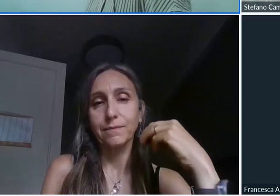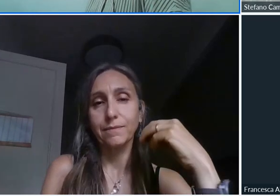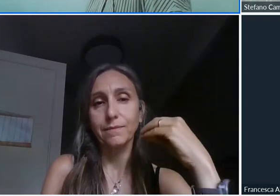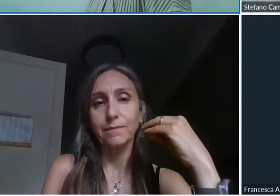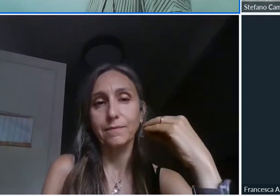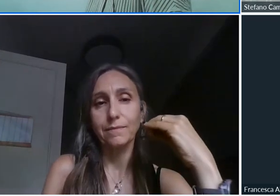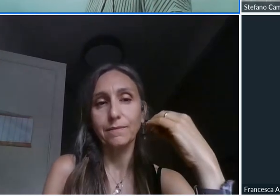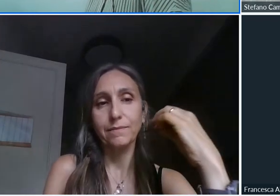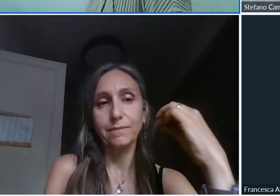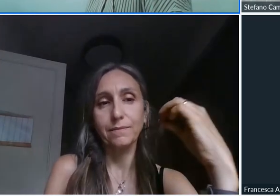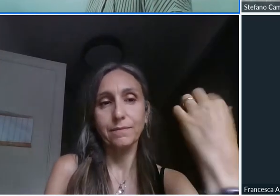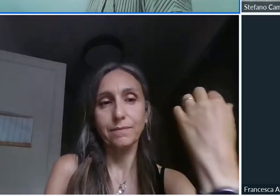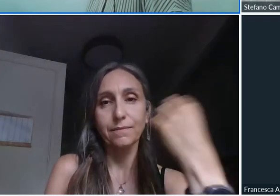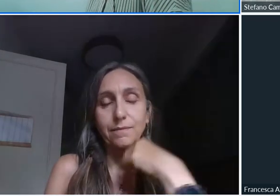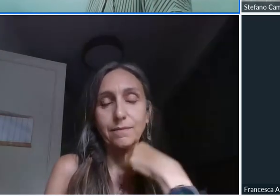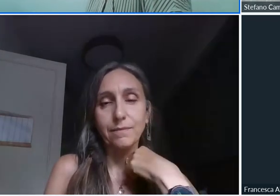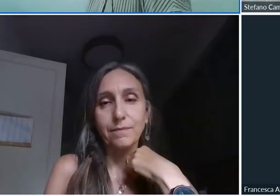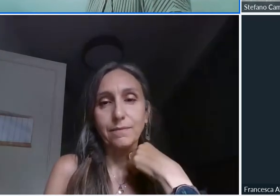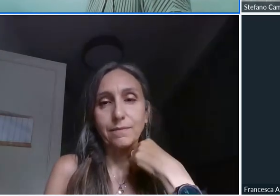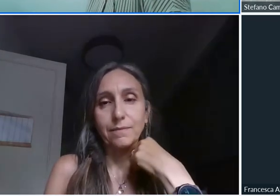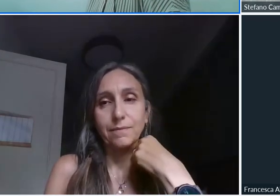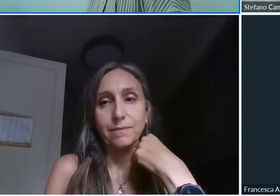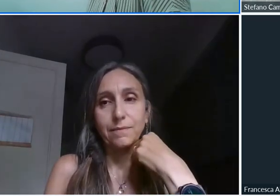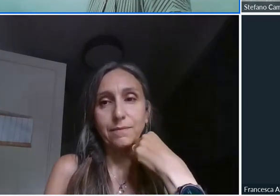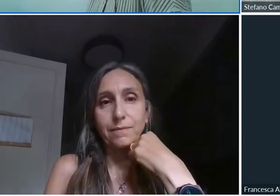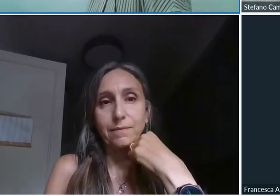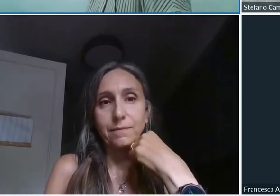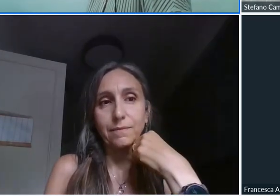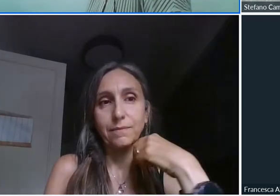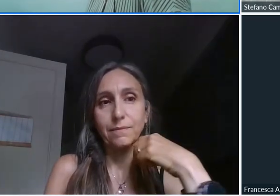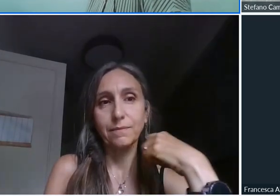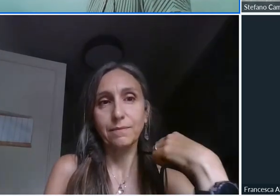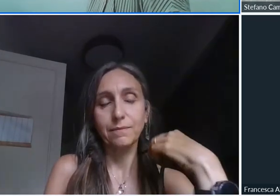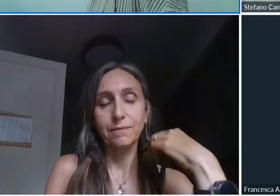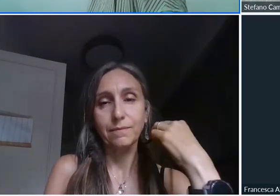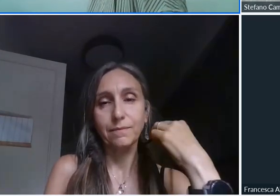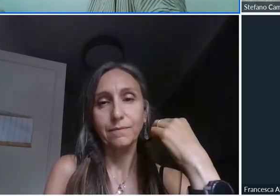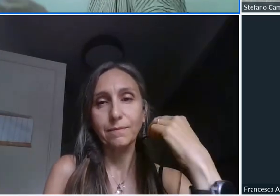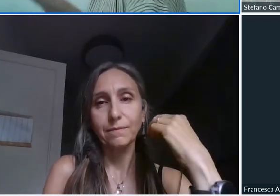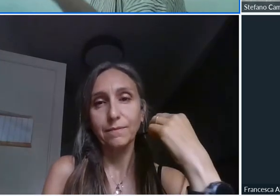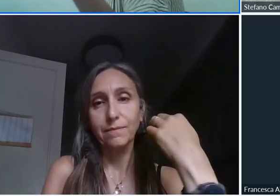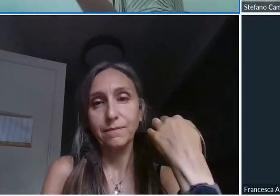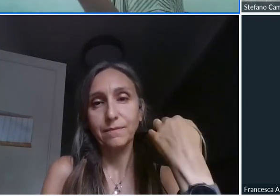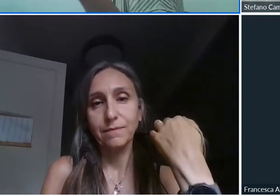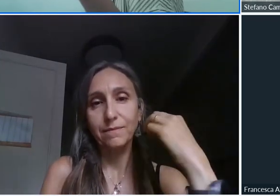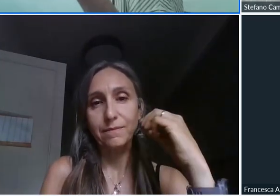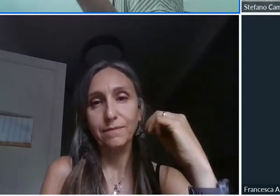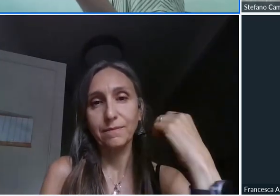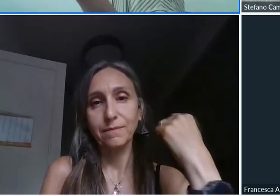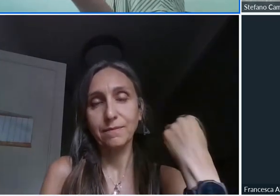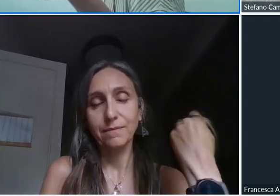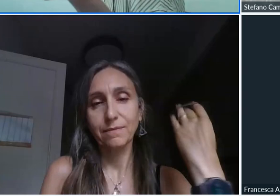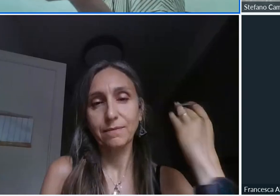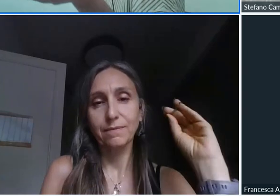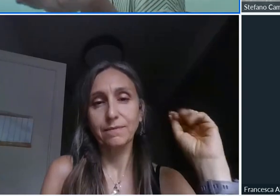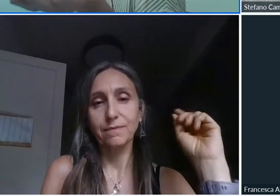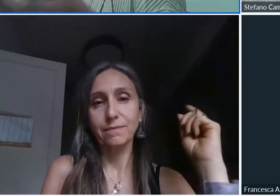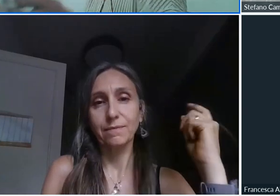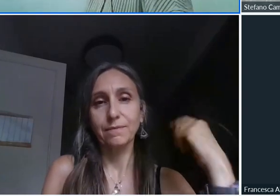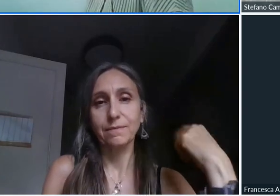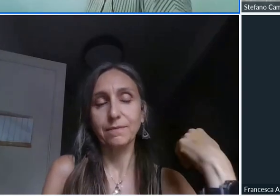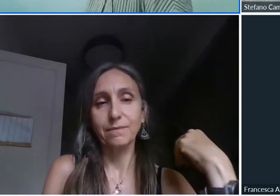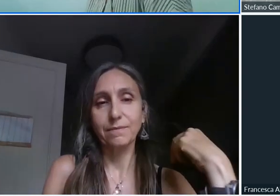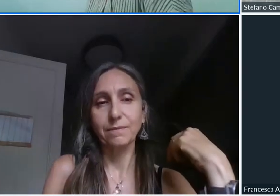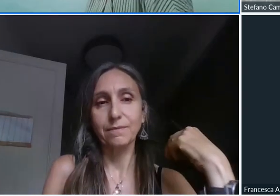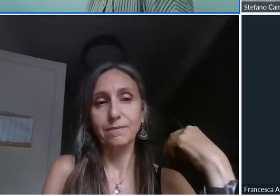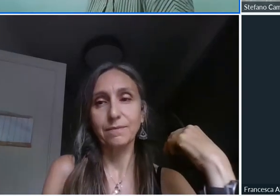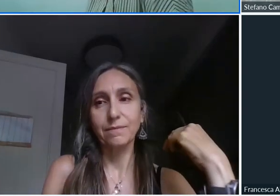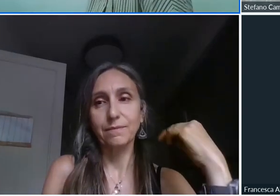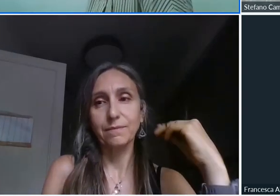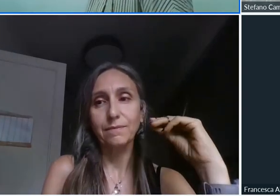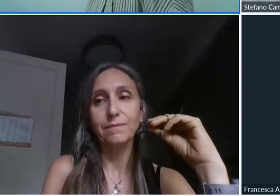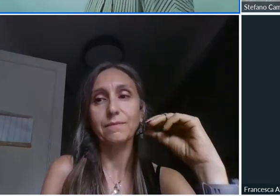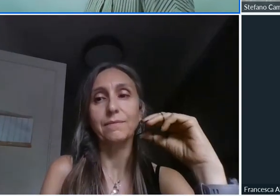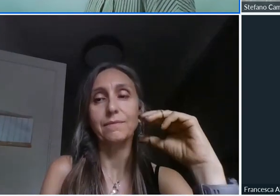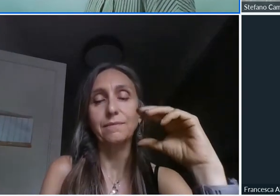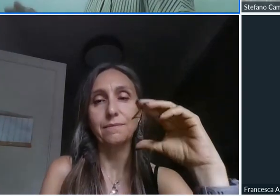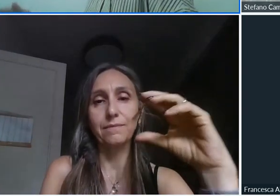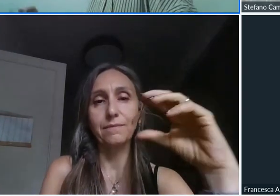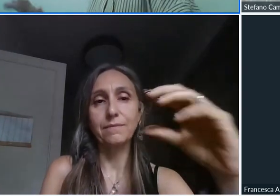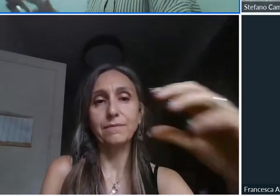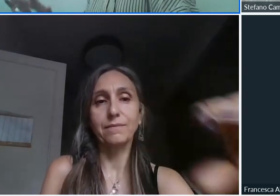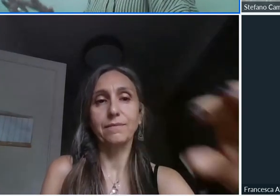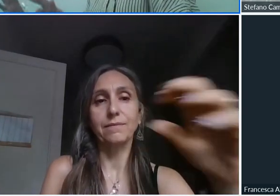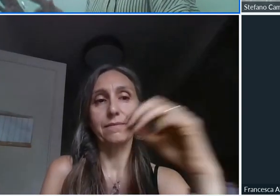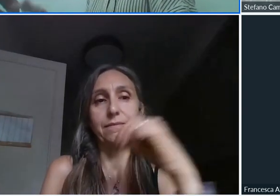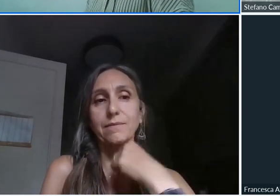che fa Giter, in cui volendo l'utente può pubblicare un po' quello che vuole lì dentro, cioè, e quindi